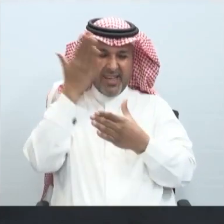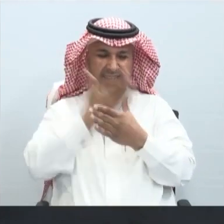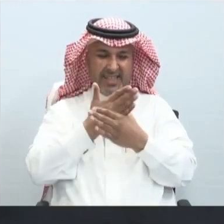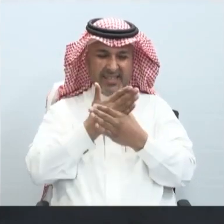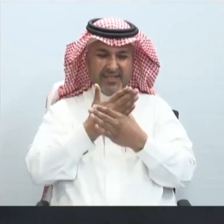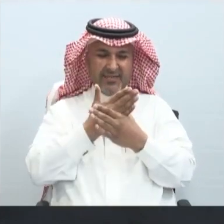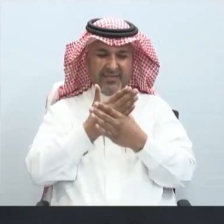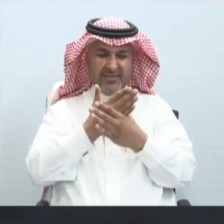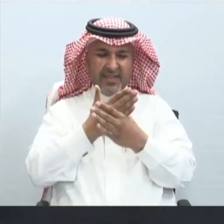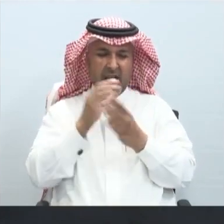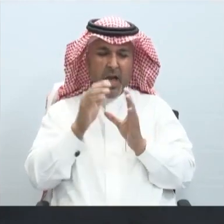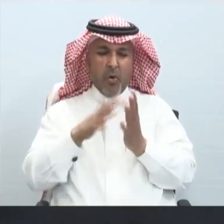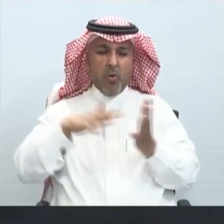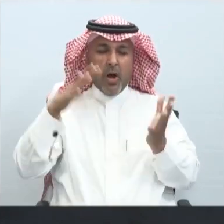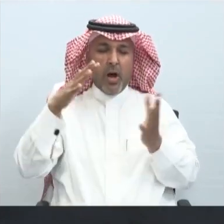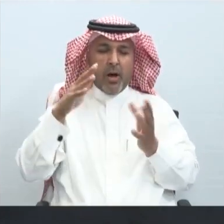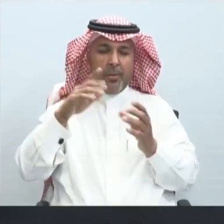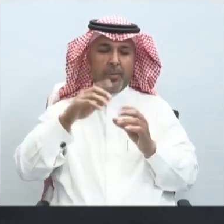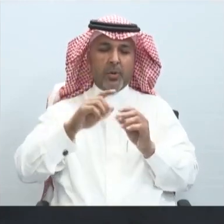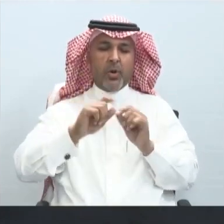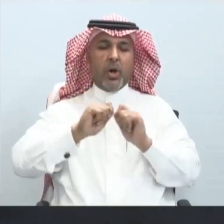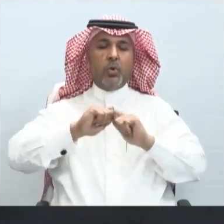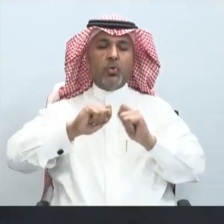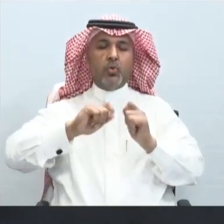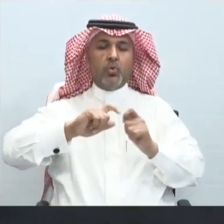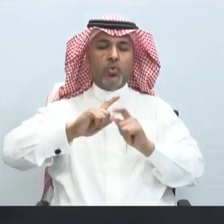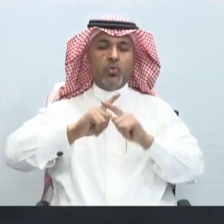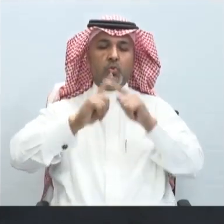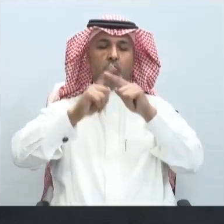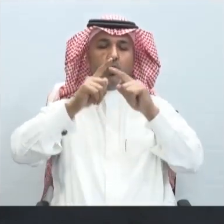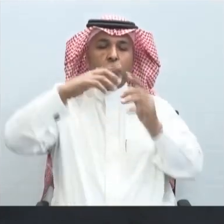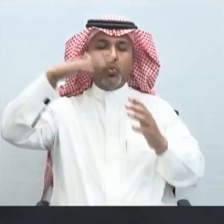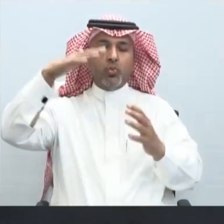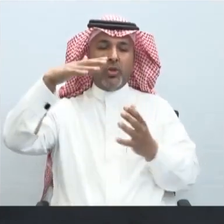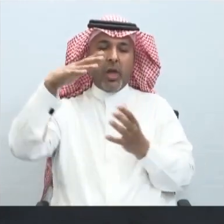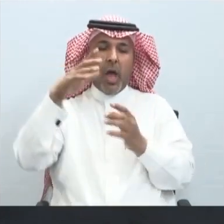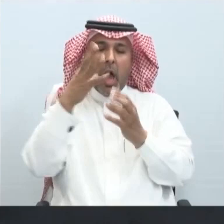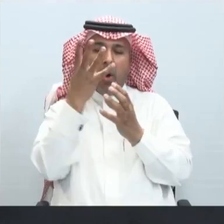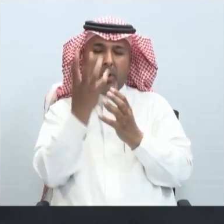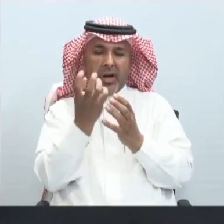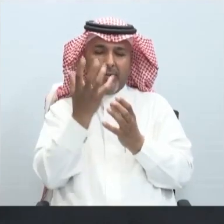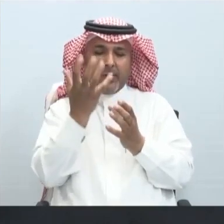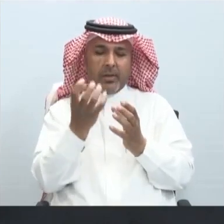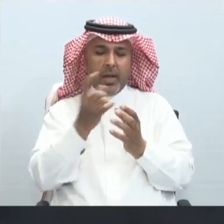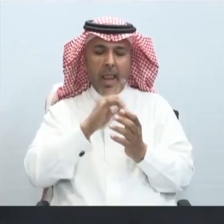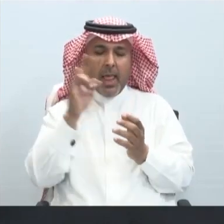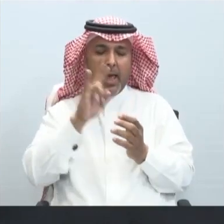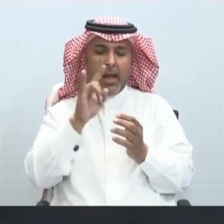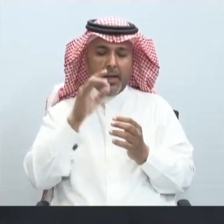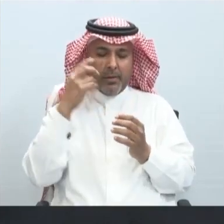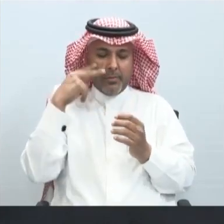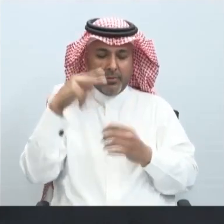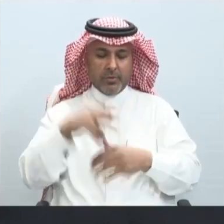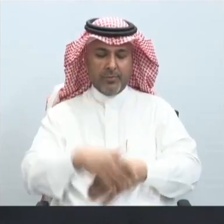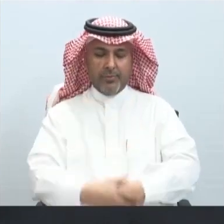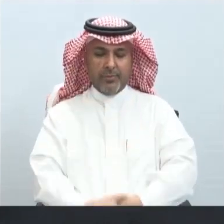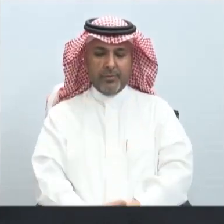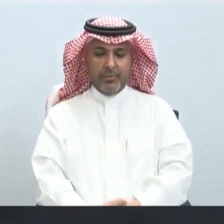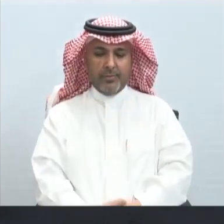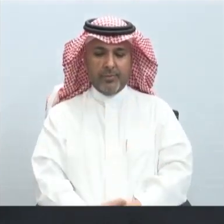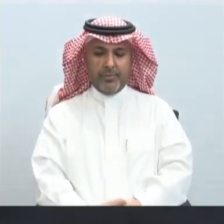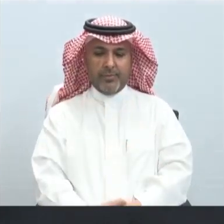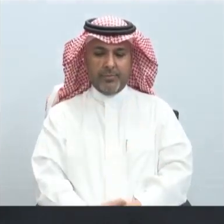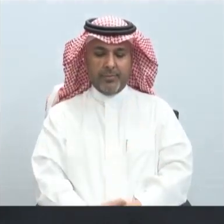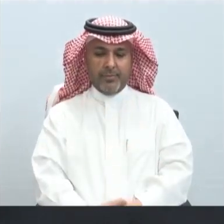انك تتضاعف المسافه المساحه او انها سوف تتقلص الى النصف فتغير الزاويه لا